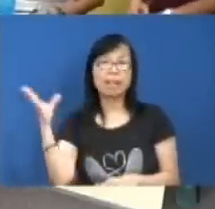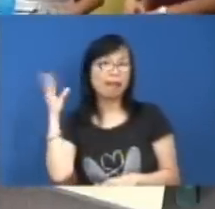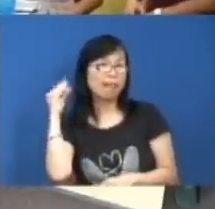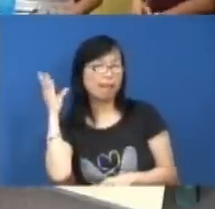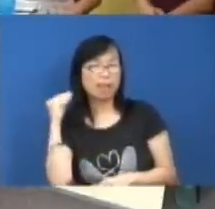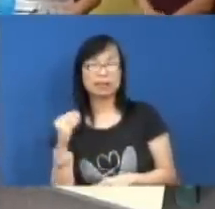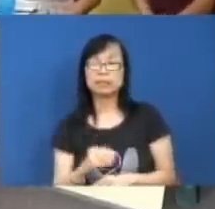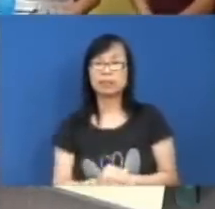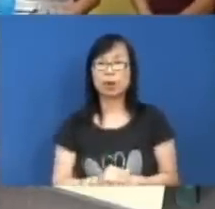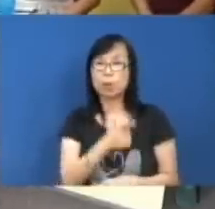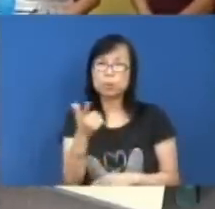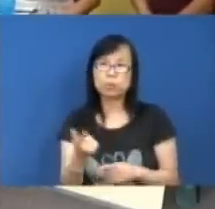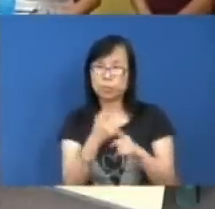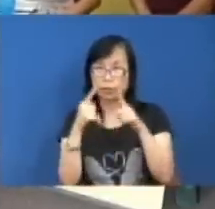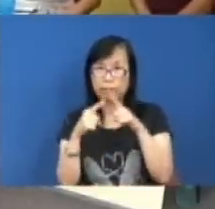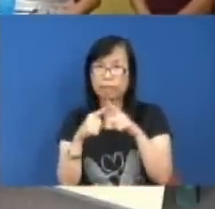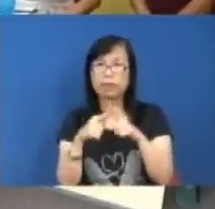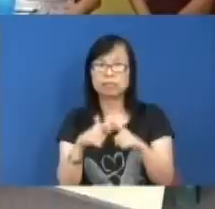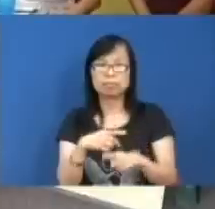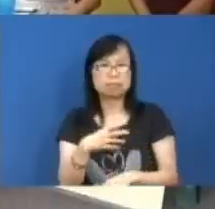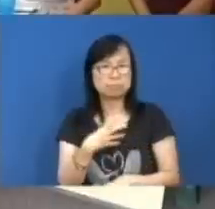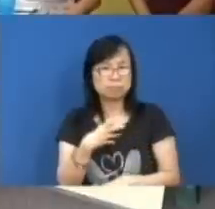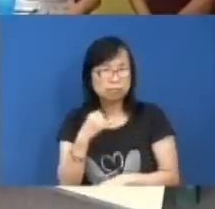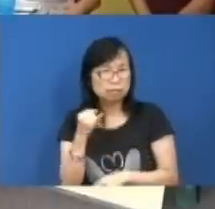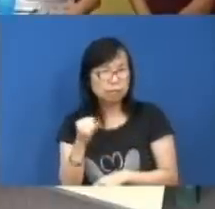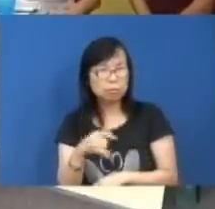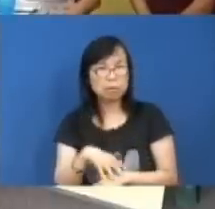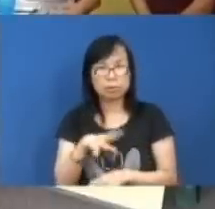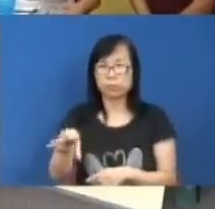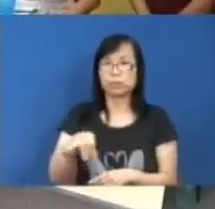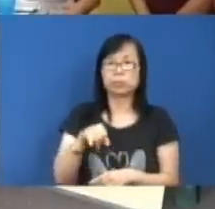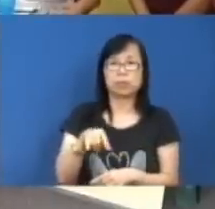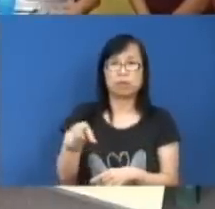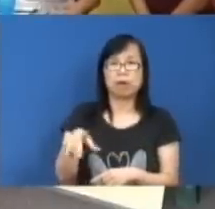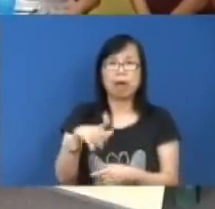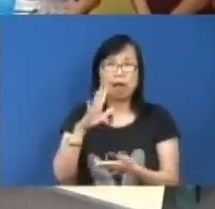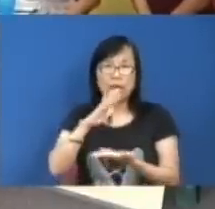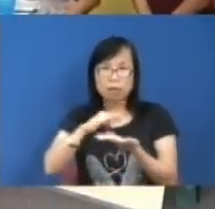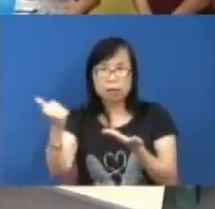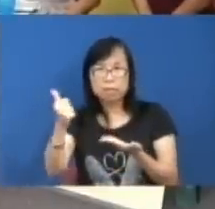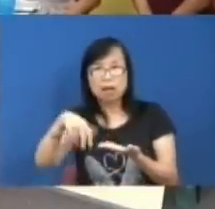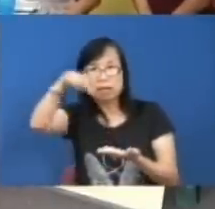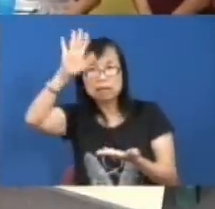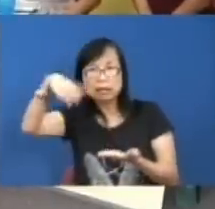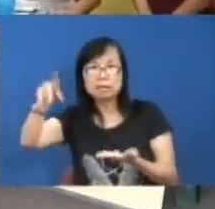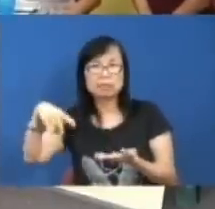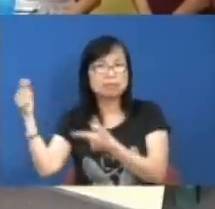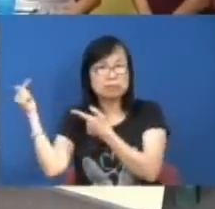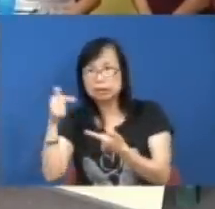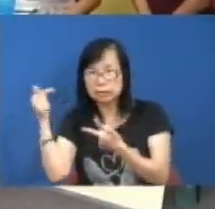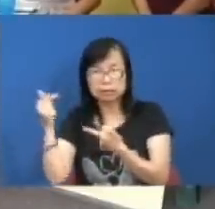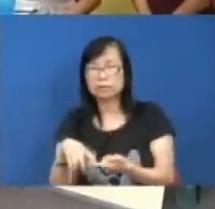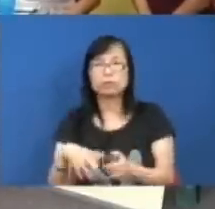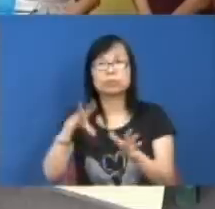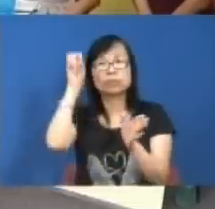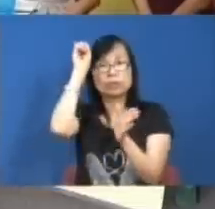哋咧。好多人可能都有怨言喎，點解用咗某啲咁靚嘅油漆之後，仍然都漏水嘅咧？其實你